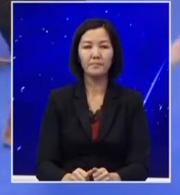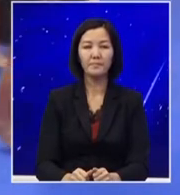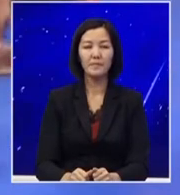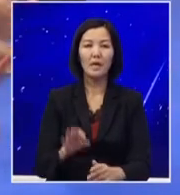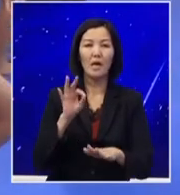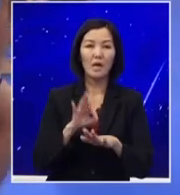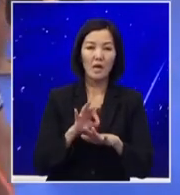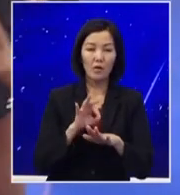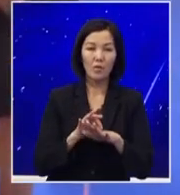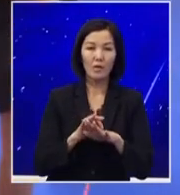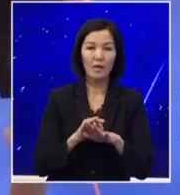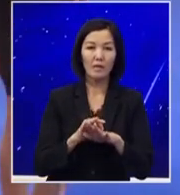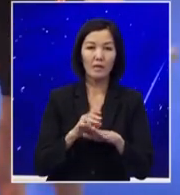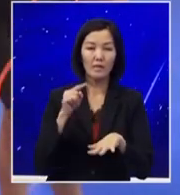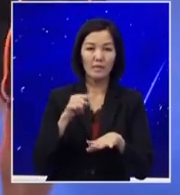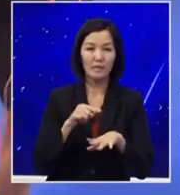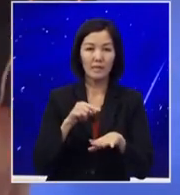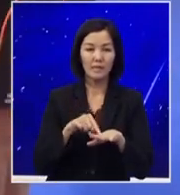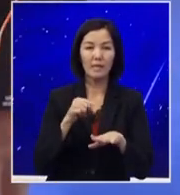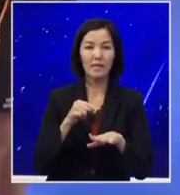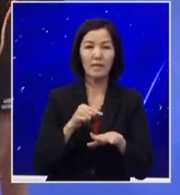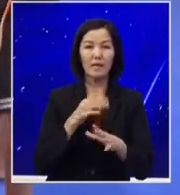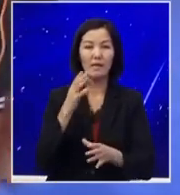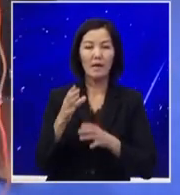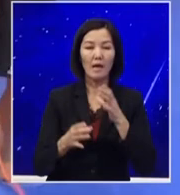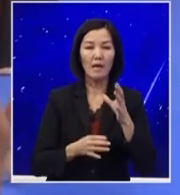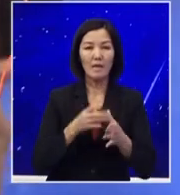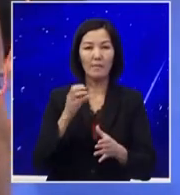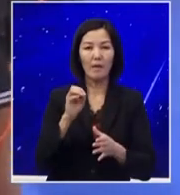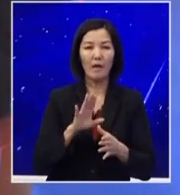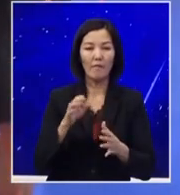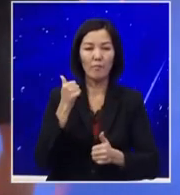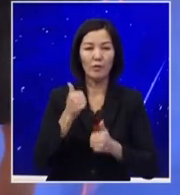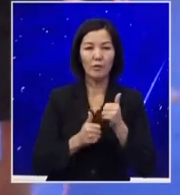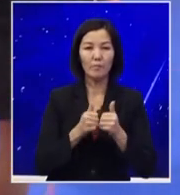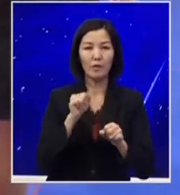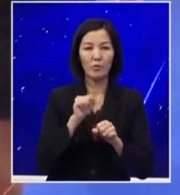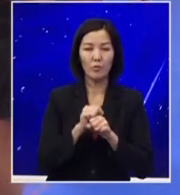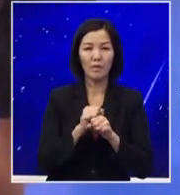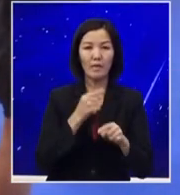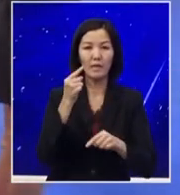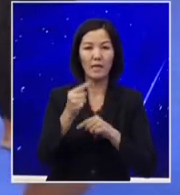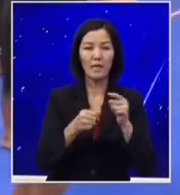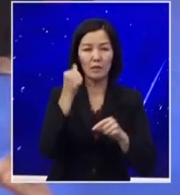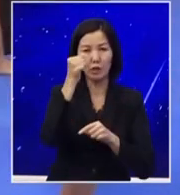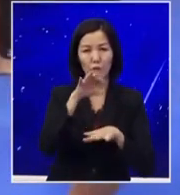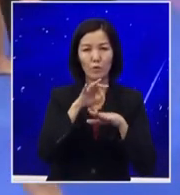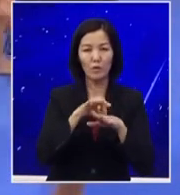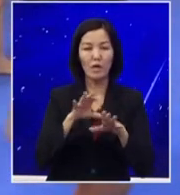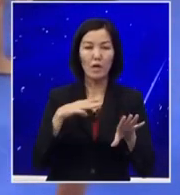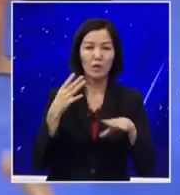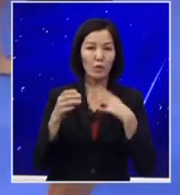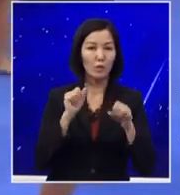Коронавирустың салдарынан әлем, Азия және Еуропа чемпионаттары биыл өтпеді. Халықаралық жарыстар келесі жылға шегерілді. Әйтсе де жаттығуды тоқтатқан